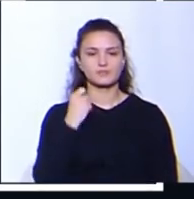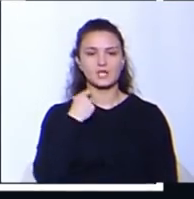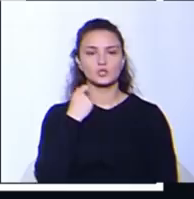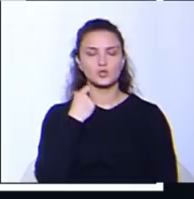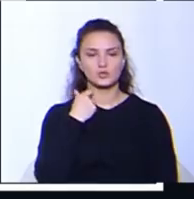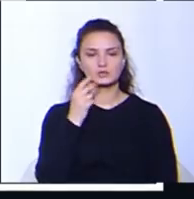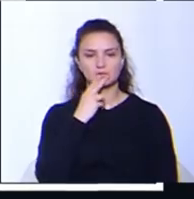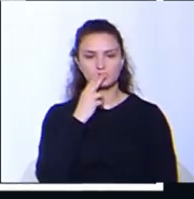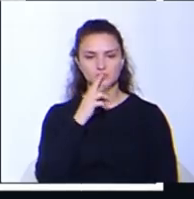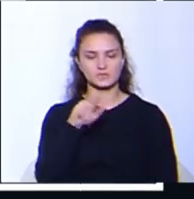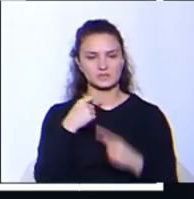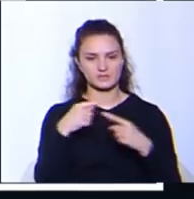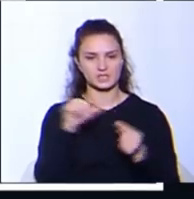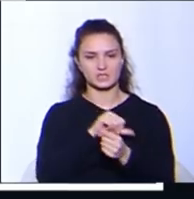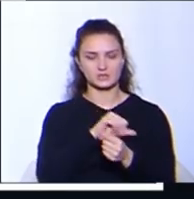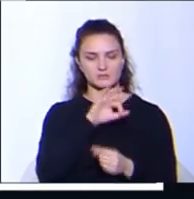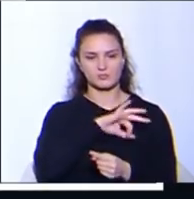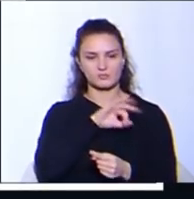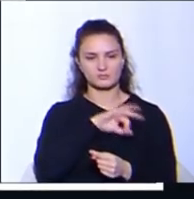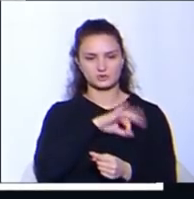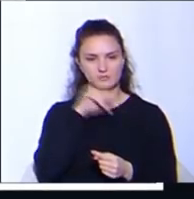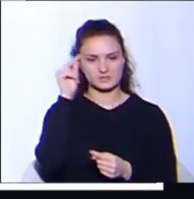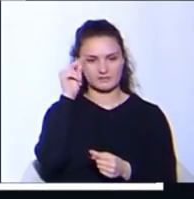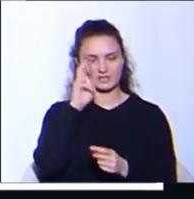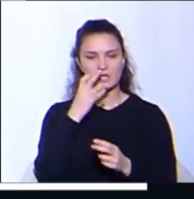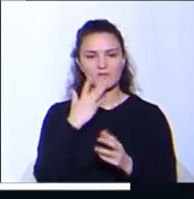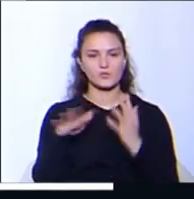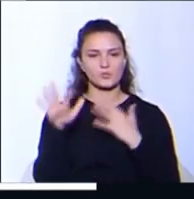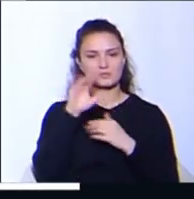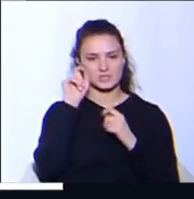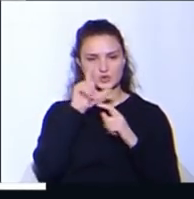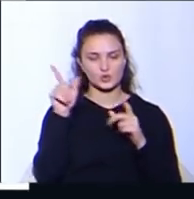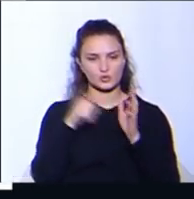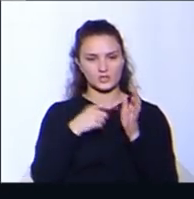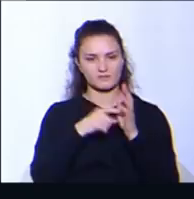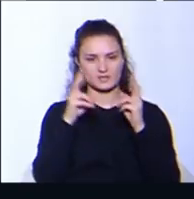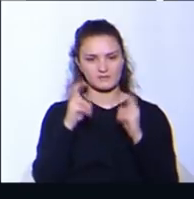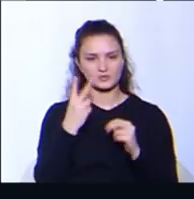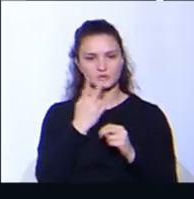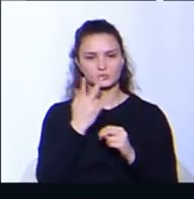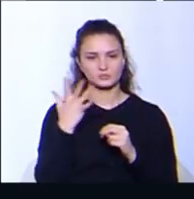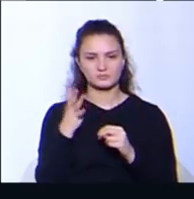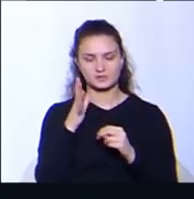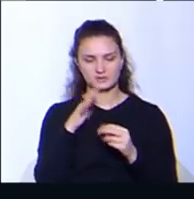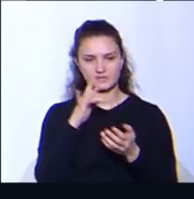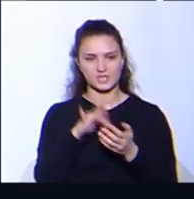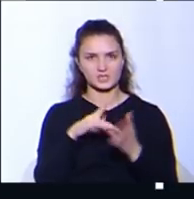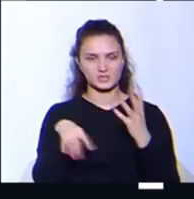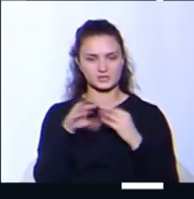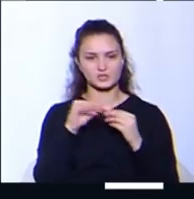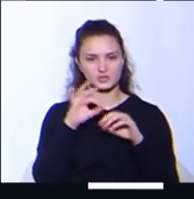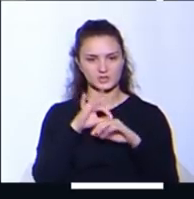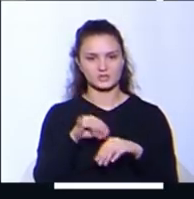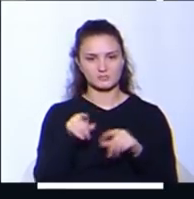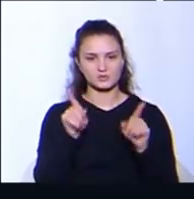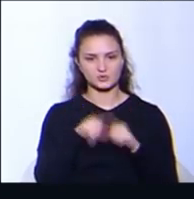ალკოჰოლის, თამბაქოსა და სხვა ნარკოტიკის მოხმარების შემსწავლელი ევროპის სასკოლო კვლევა 35-ზე მეტ ქვეყანაში ჩატარდა,